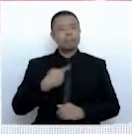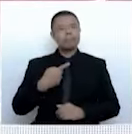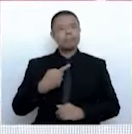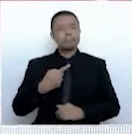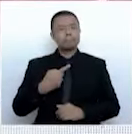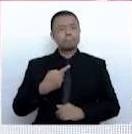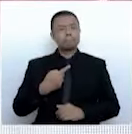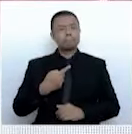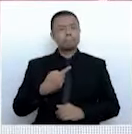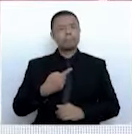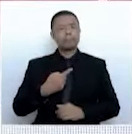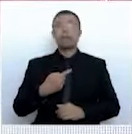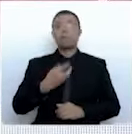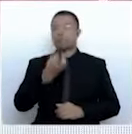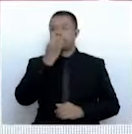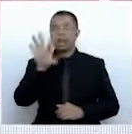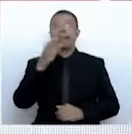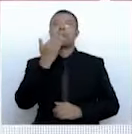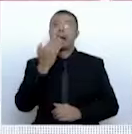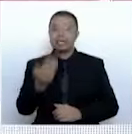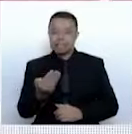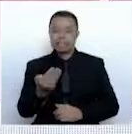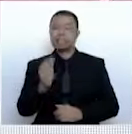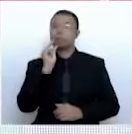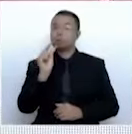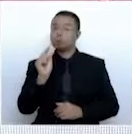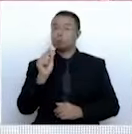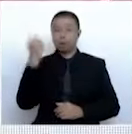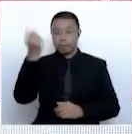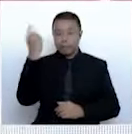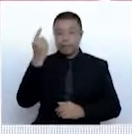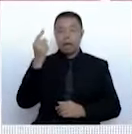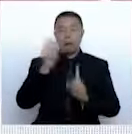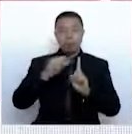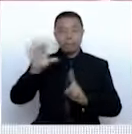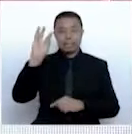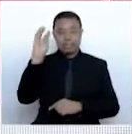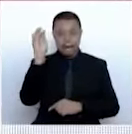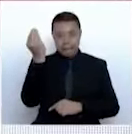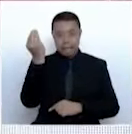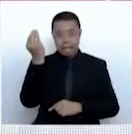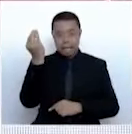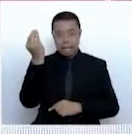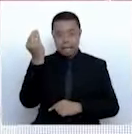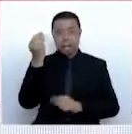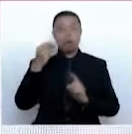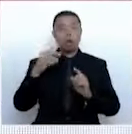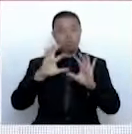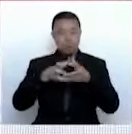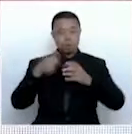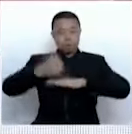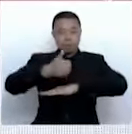saja tidak lupa mengucapkan terima kasih kepada pemerintah Provinsi DKI Jakarta,